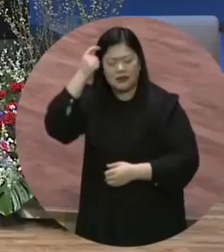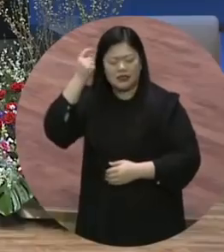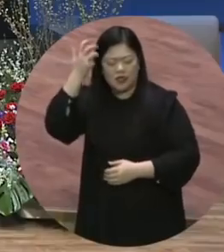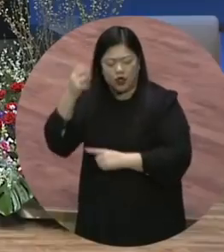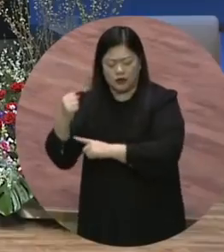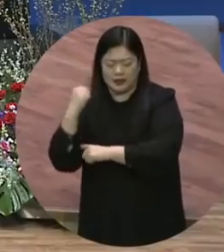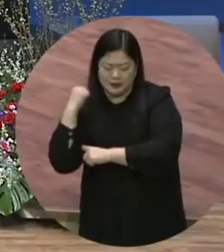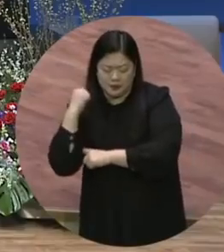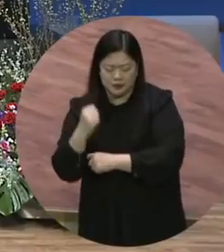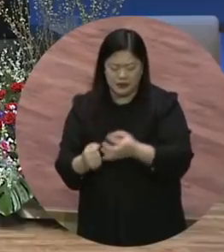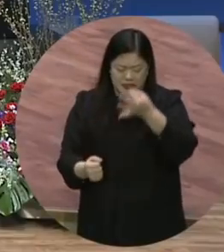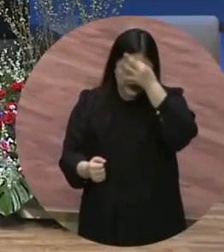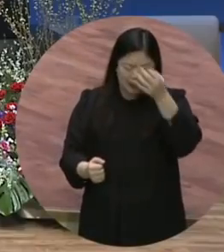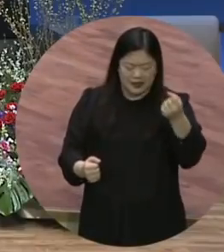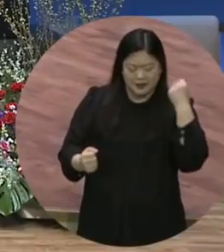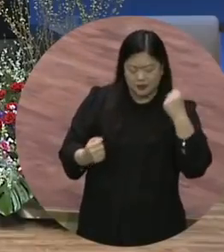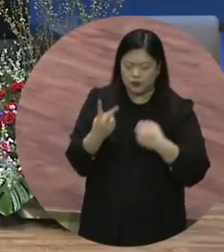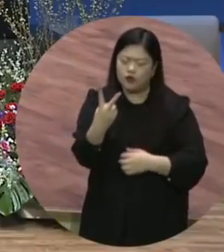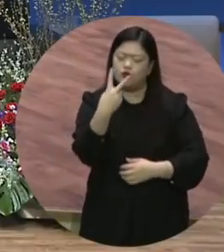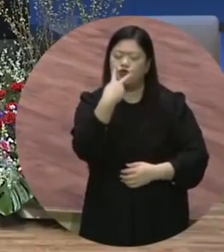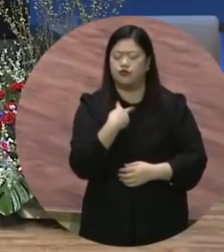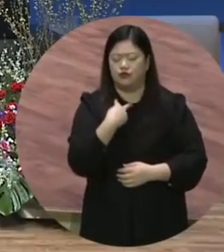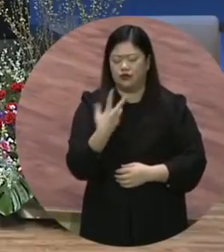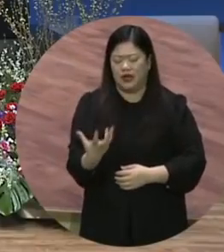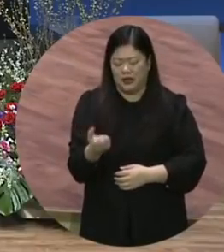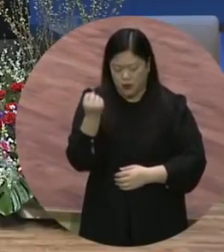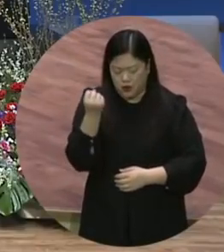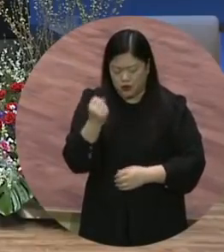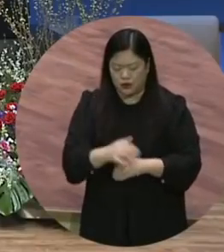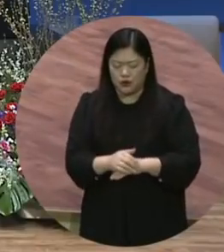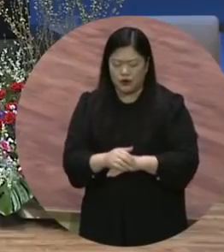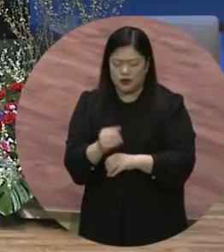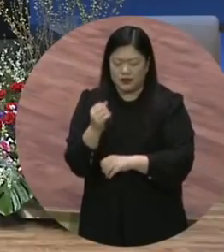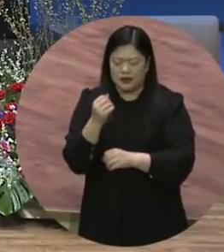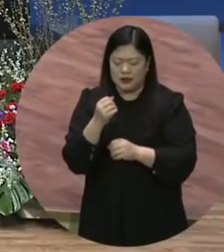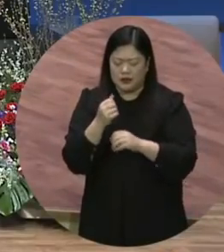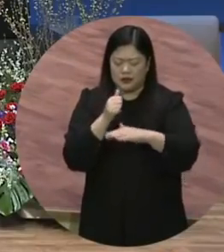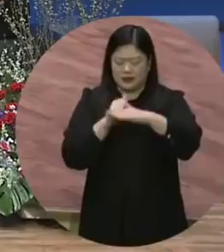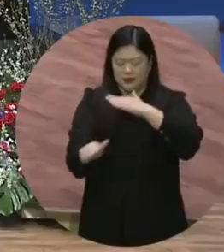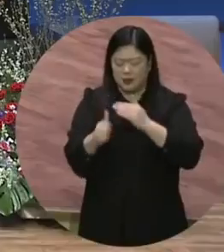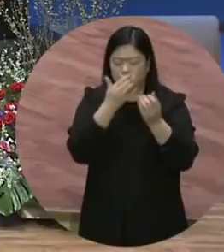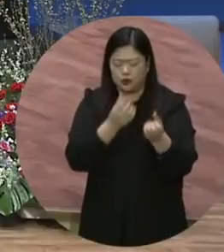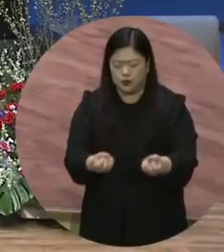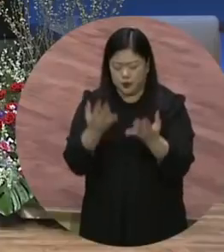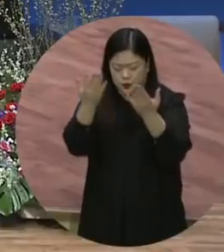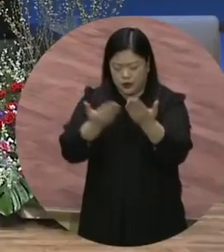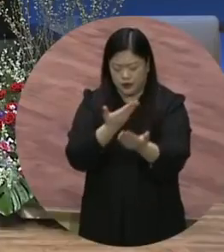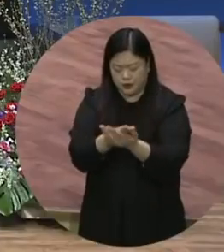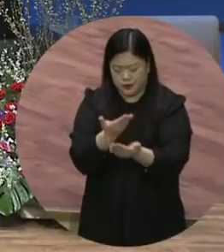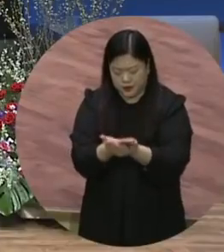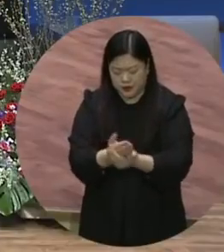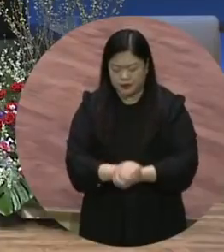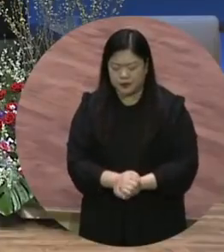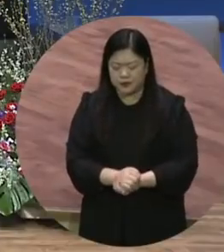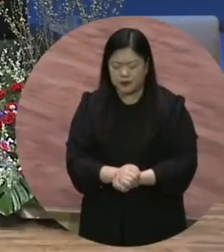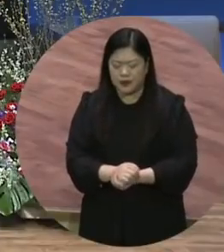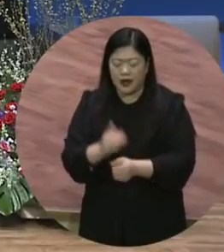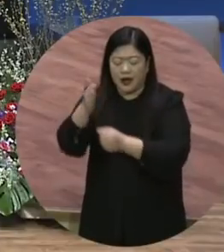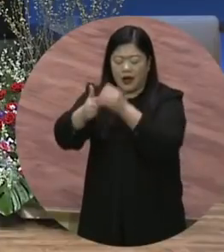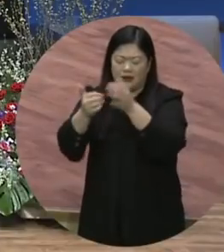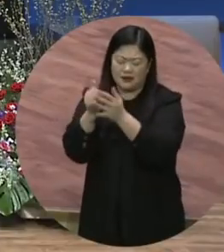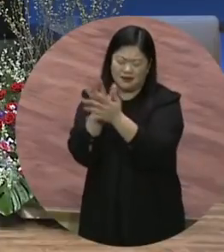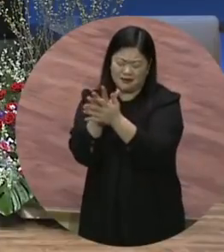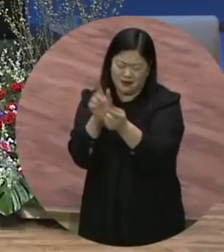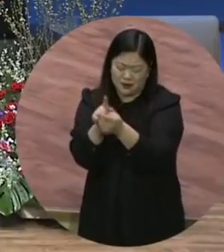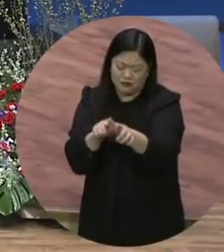있어서 최고의 비전의 승부사로서 근원적, 시대적, 대표적 축복을 허락해 주시옵소서. 선도를 행하시는 여호와 하나님,